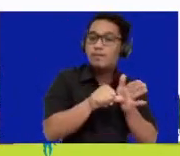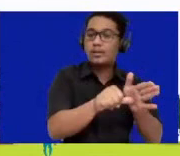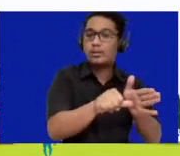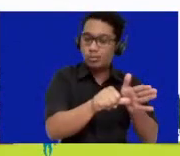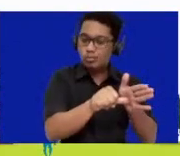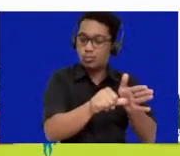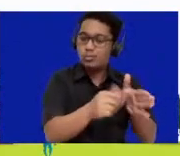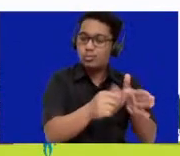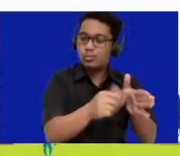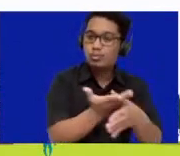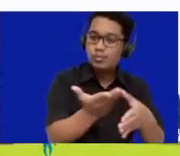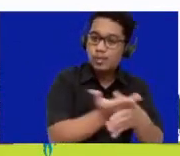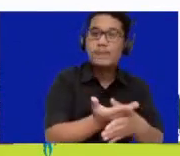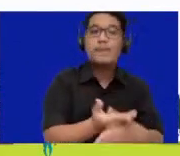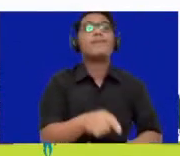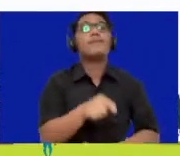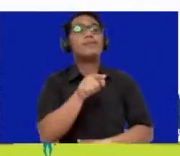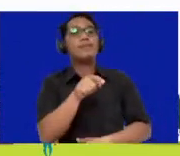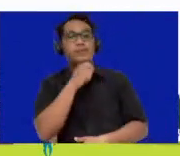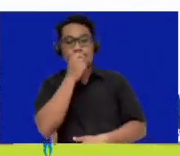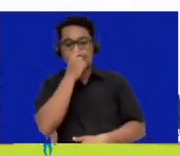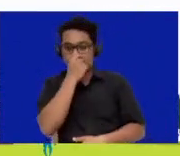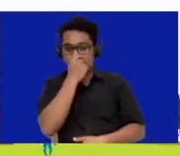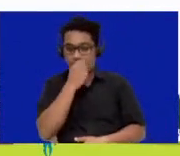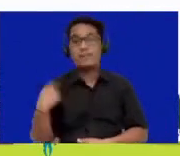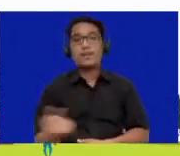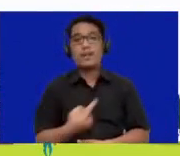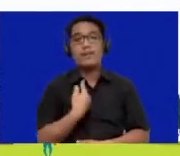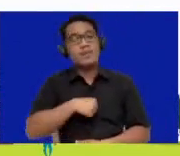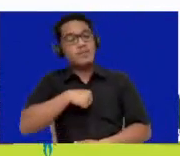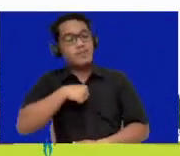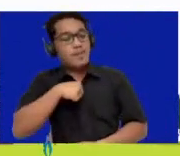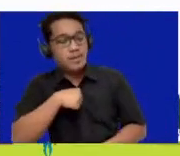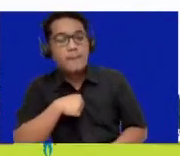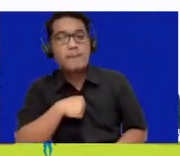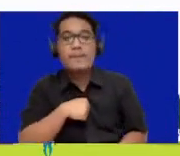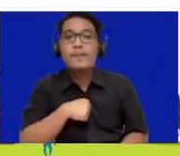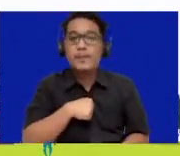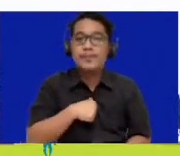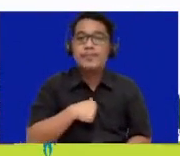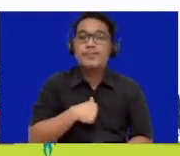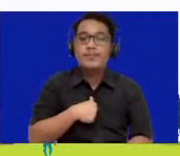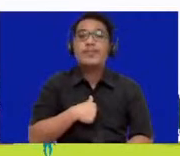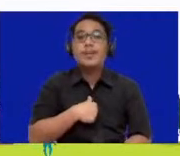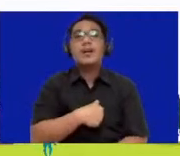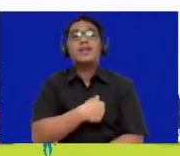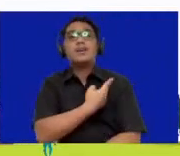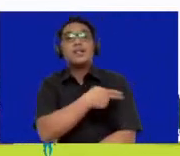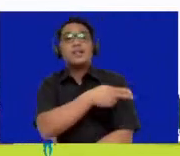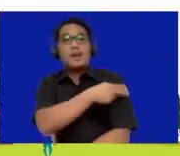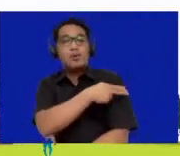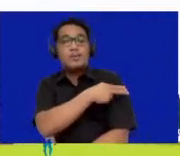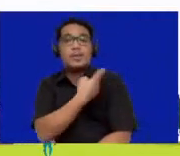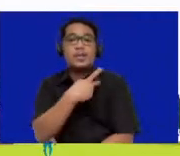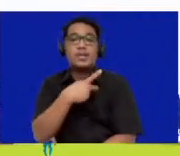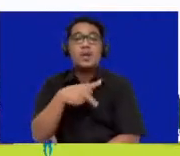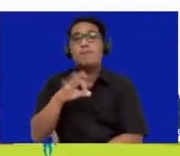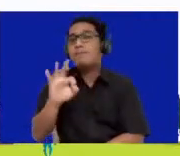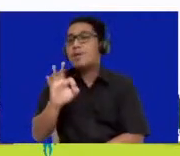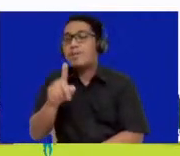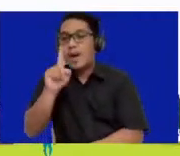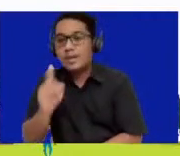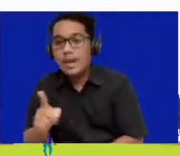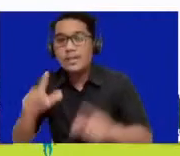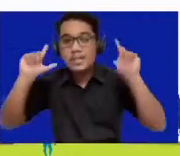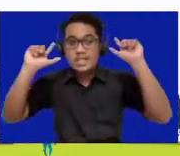Disitulah kami merasa bangga bahwa di kabupaten yang belum ada sejarah mangrove, sekarang ada mangrove di